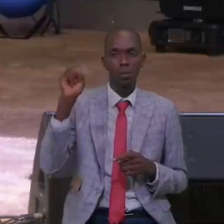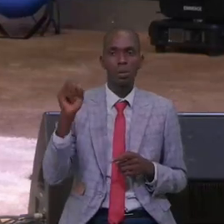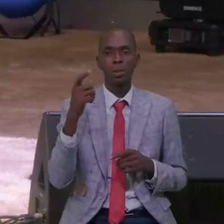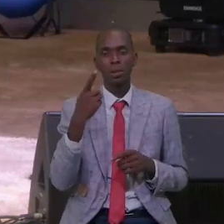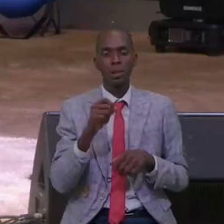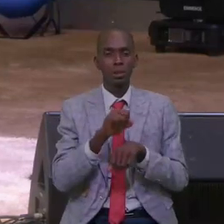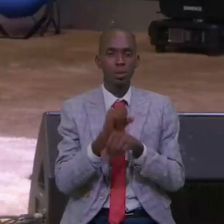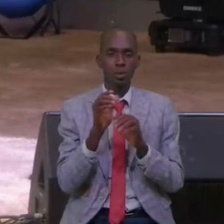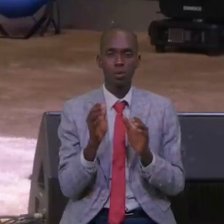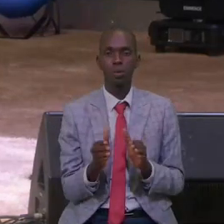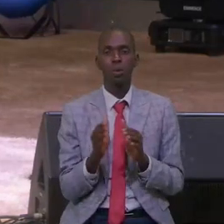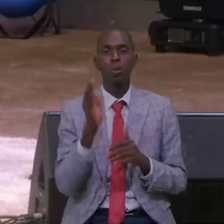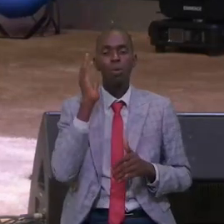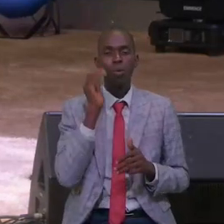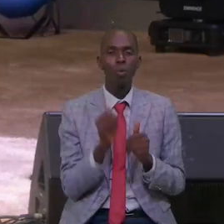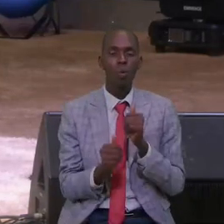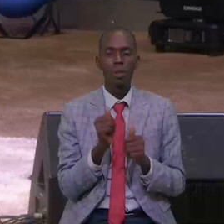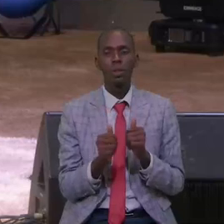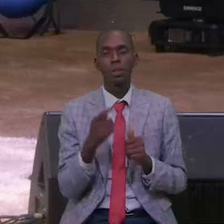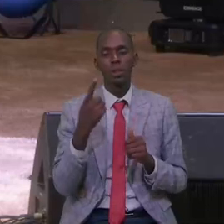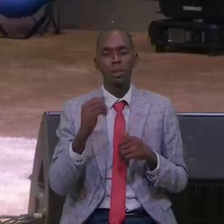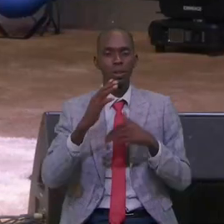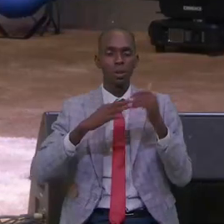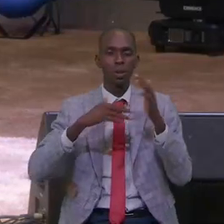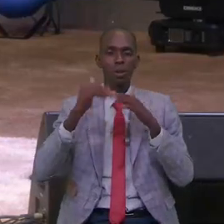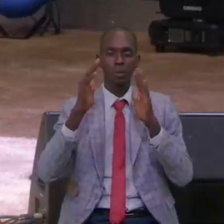qui bâtissaient est devenu